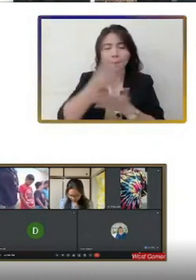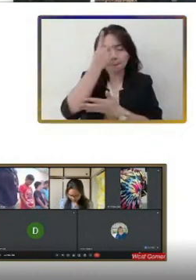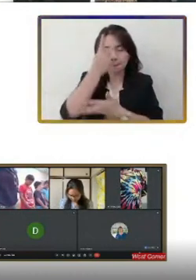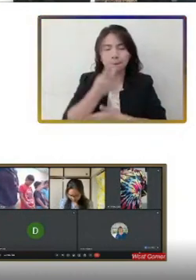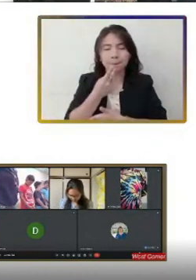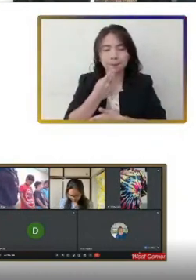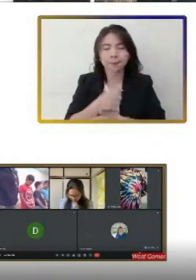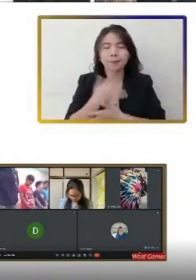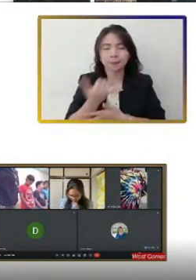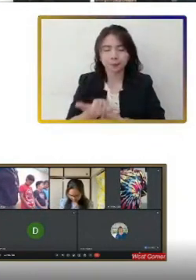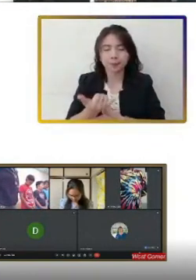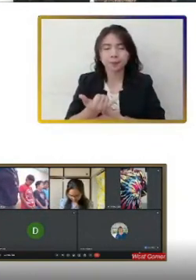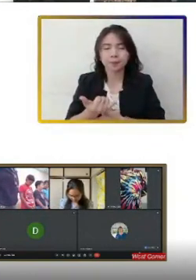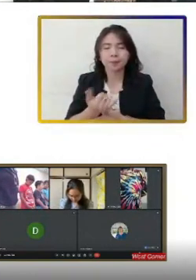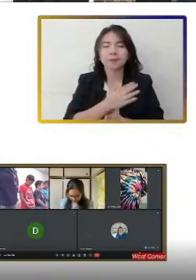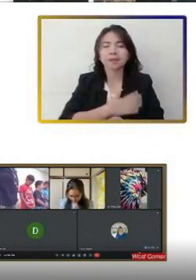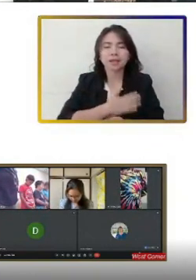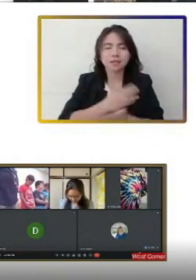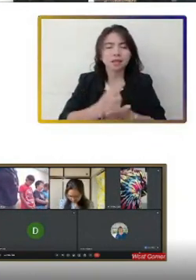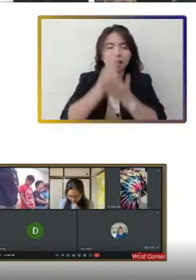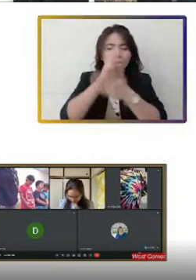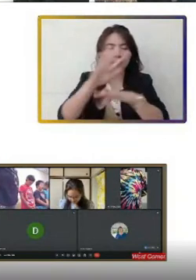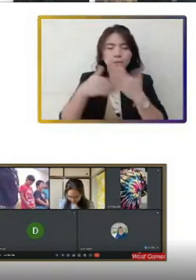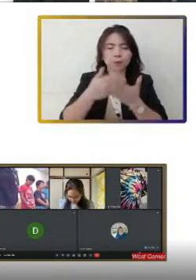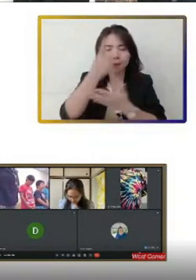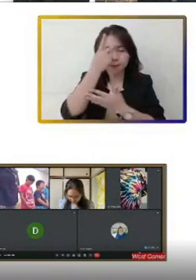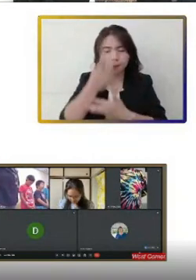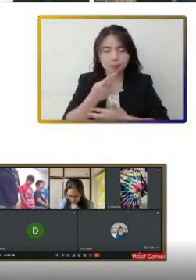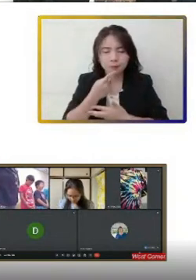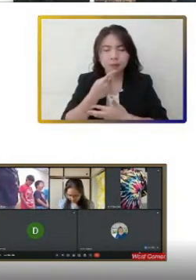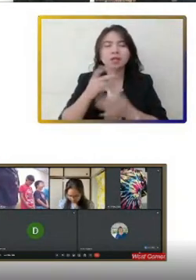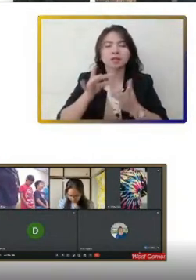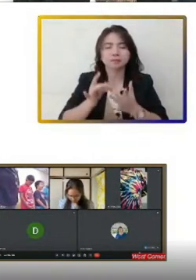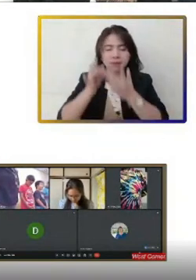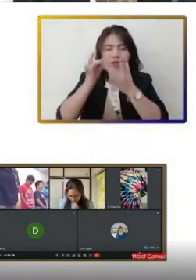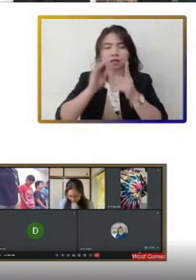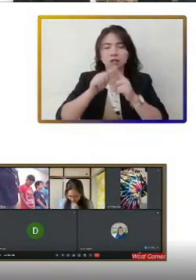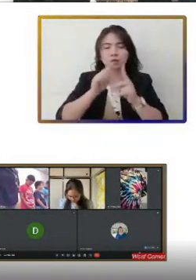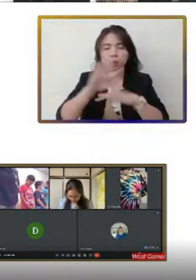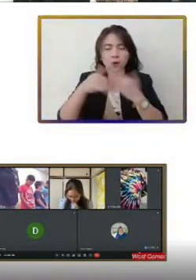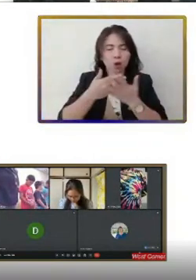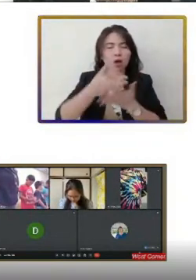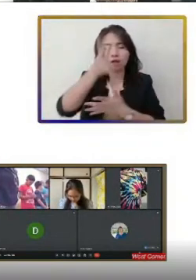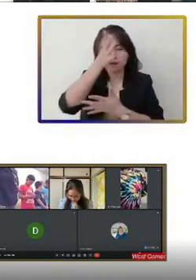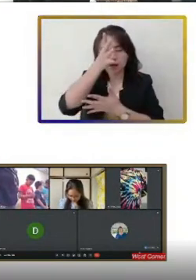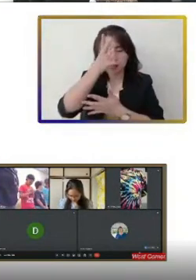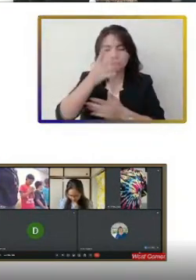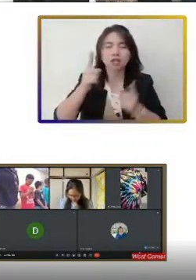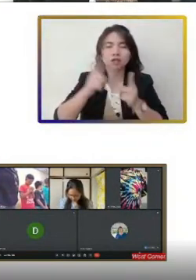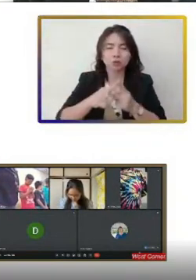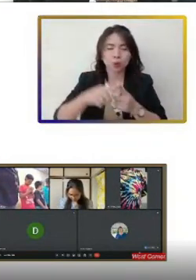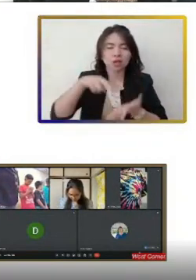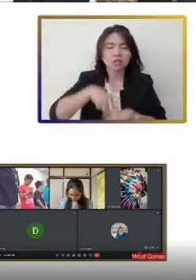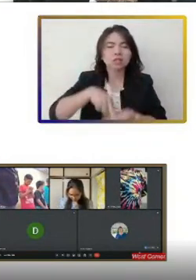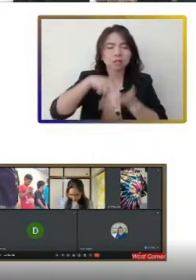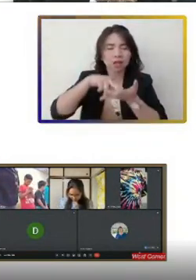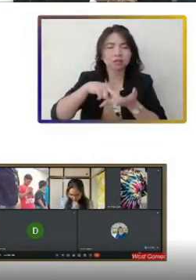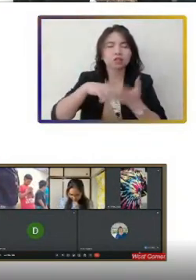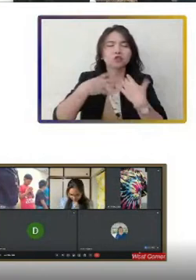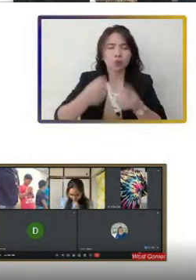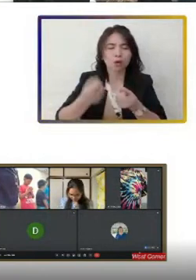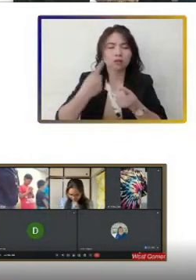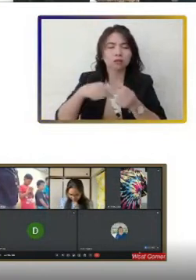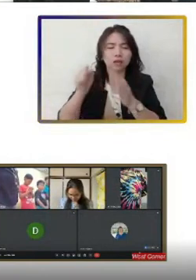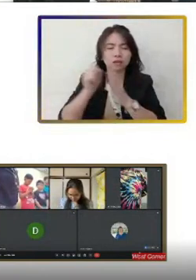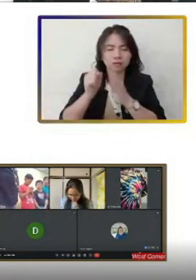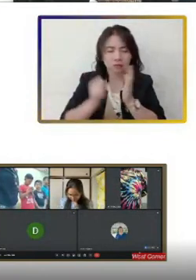na tulungan niyo po kami na maging tatay Panginoon, mag-stand kami sa aming mga anak Panginoon, mas lalo po Lord sa